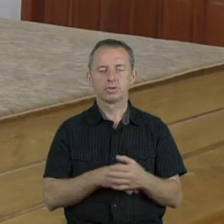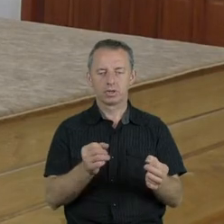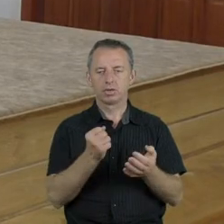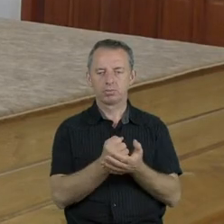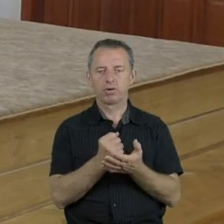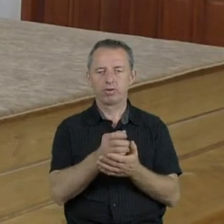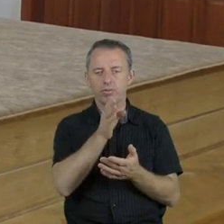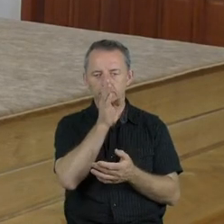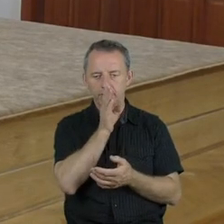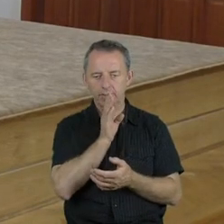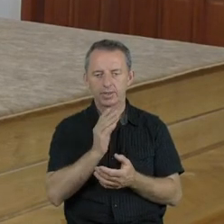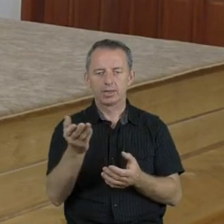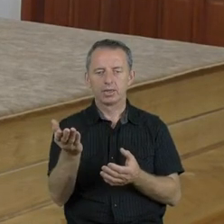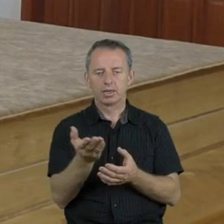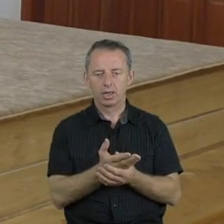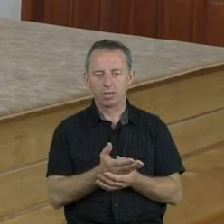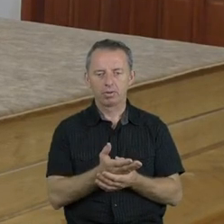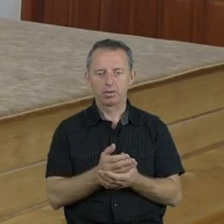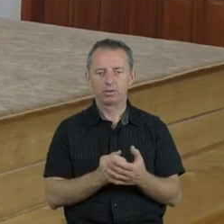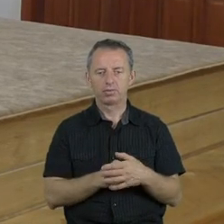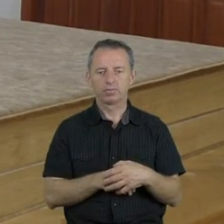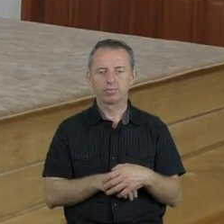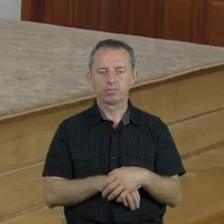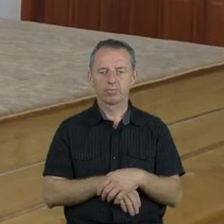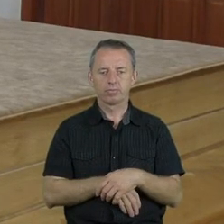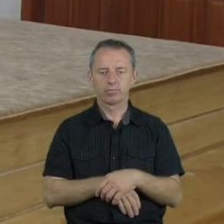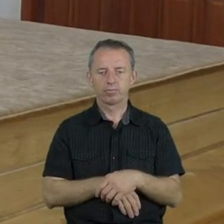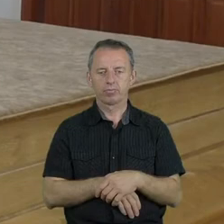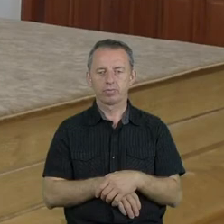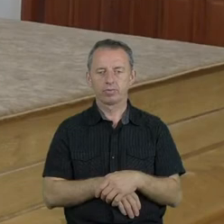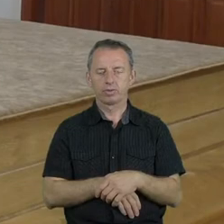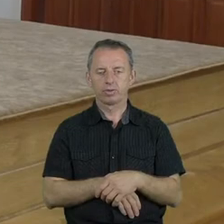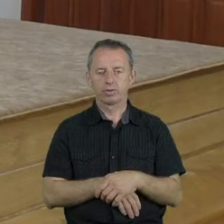i zapraszam o zabranie głosu siostry Uli.